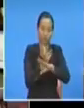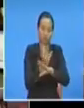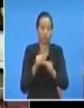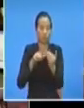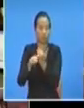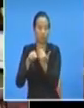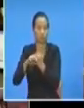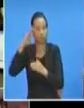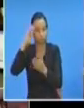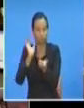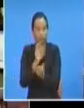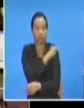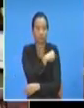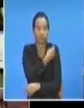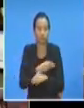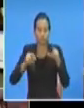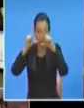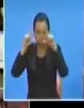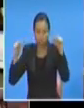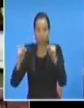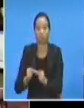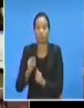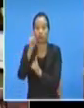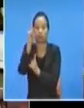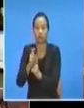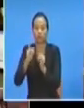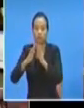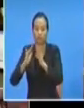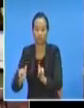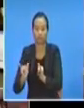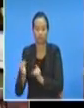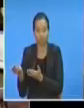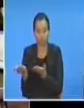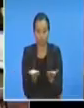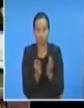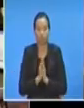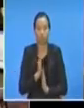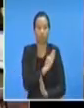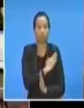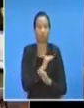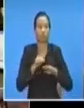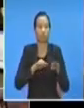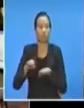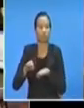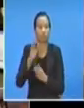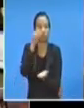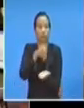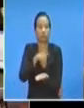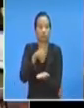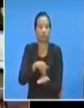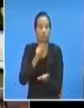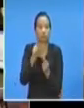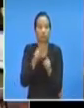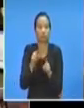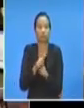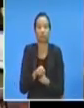รสั่งไปหมอสั่งไปสับปะเลอถ้าตายนิมนต์พระเสร็จก็ศูนย์เดียวอะต้องกับเรา